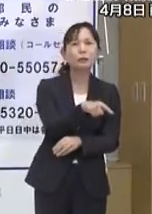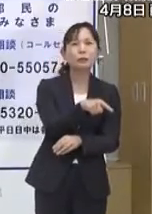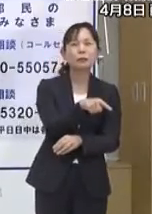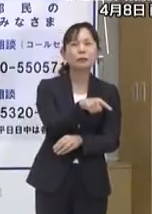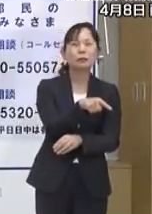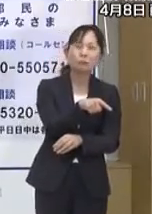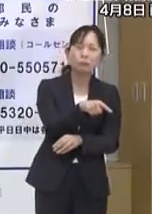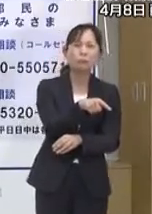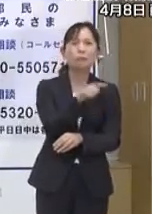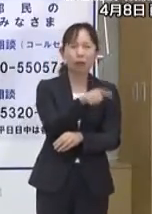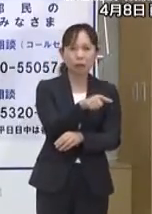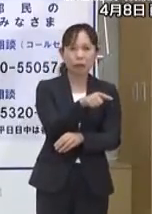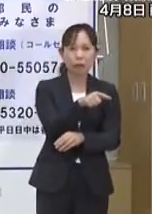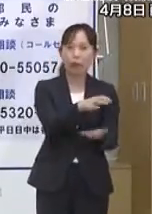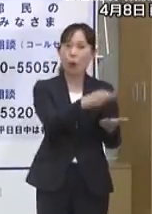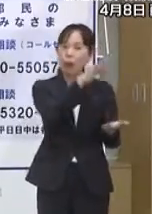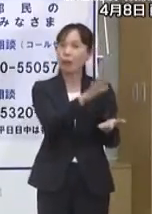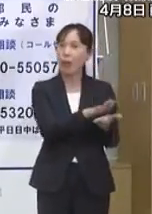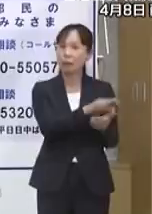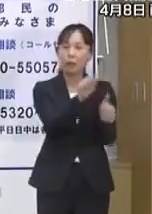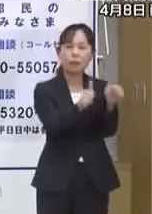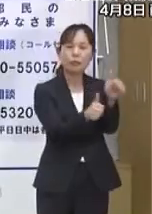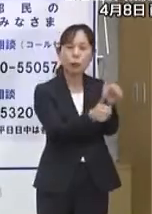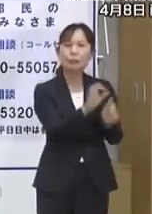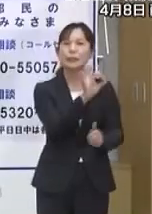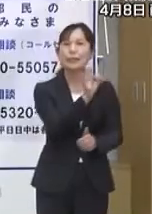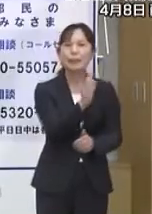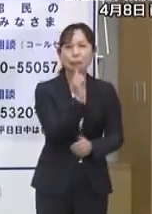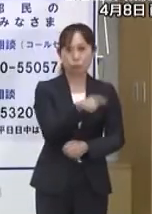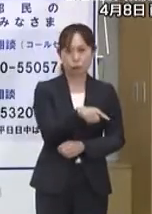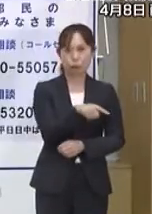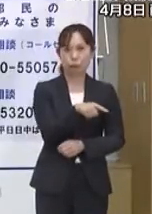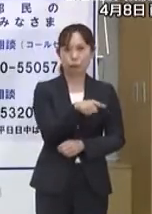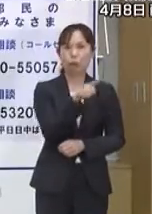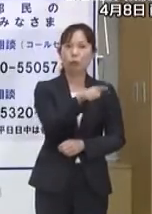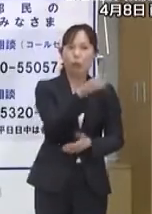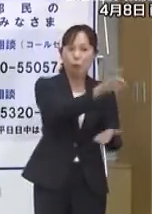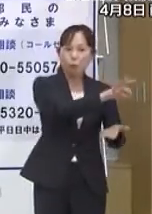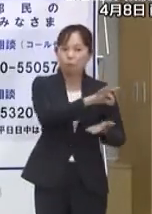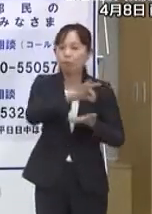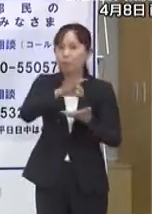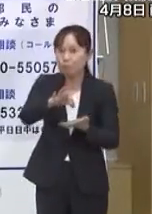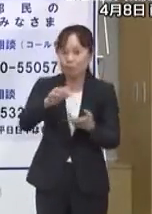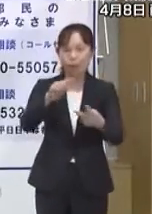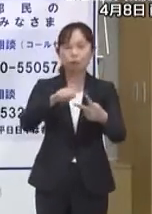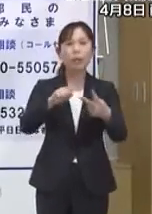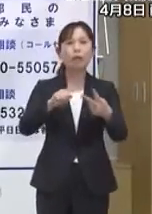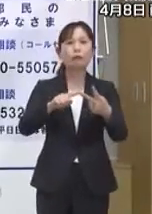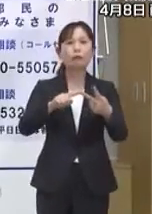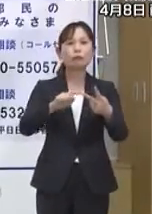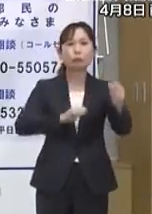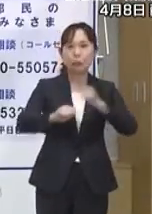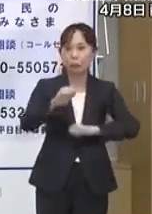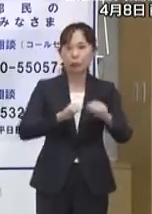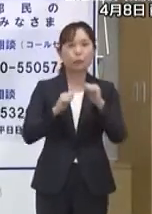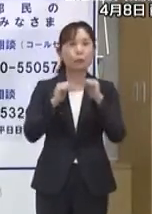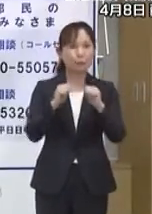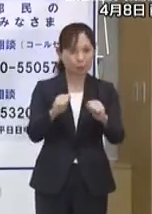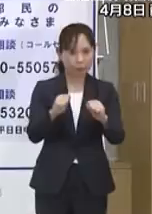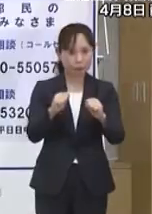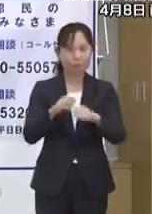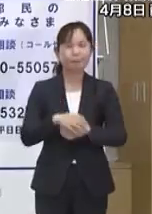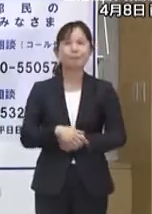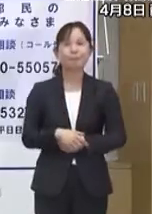特定しないで用意してあるこれ予備費と呼んでいますこれを活用して二つの取り組み開始するというお知らせ